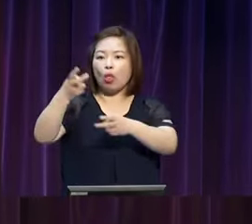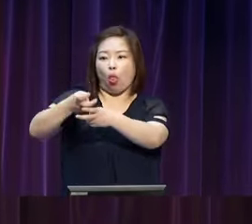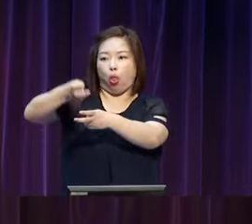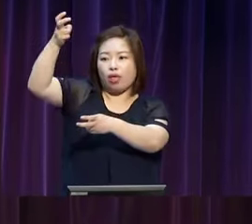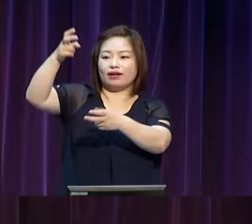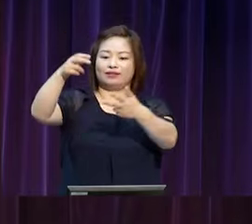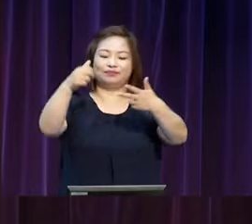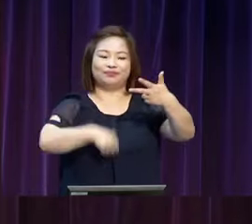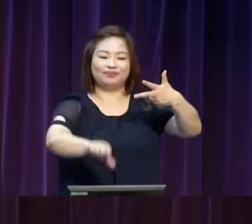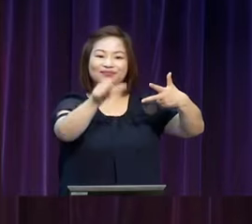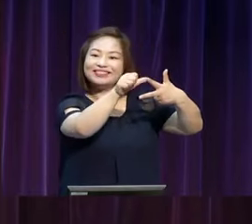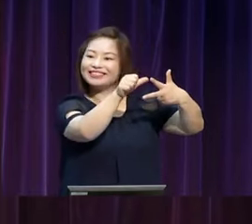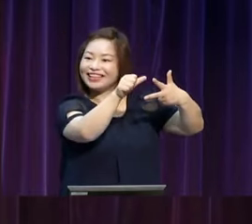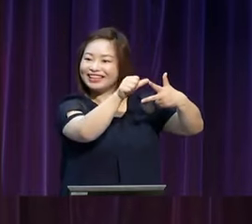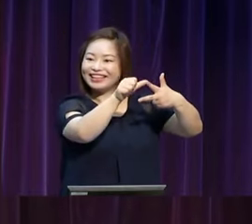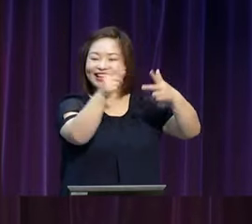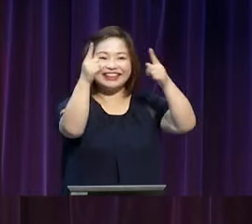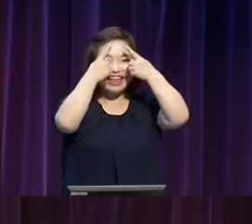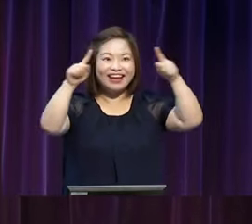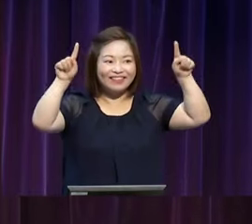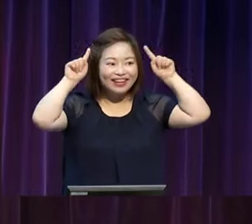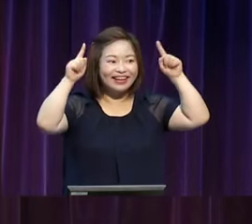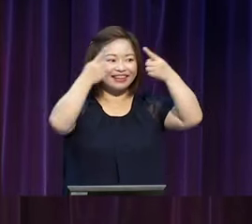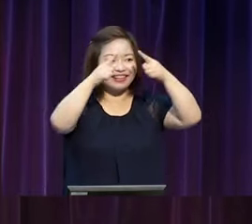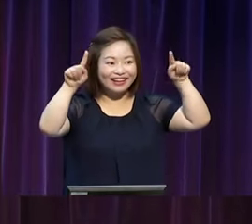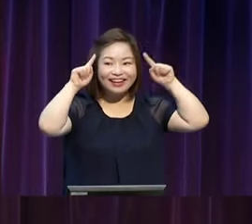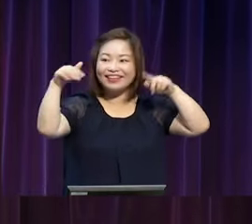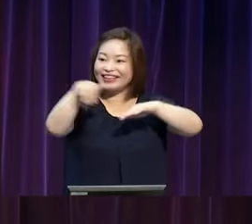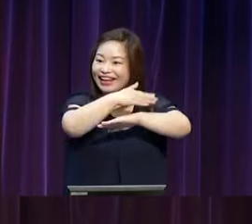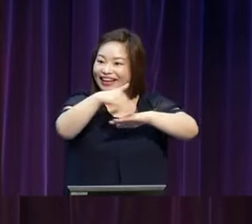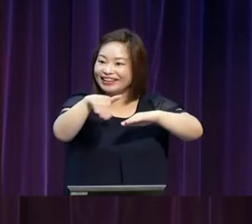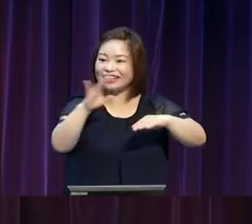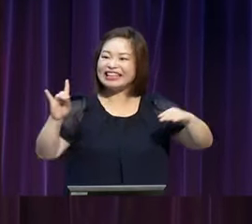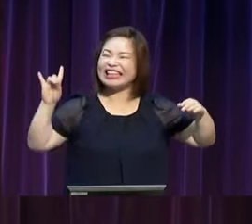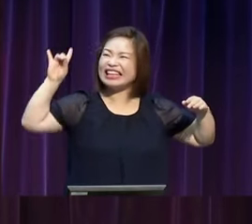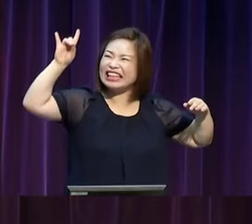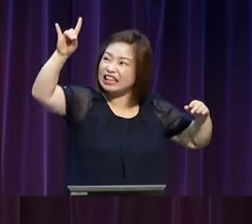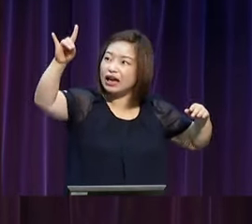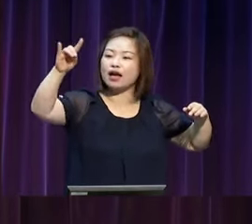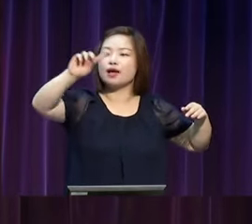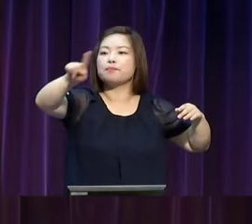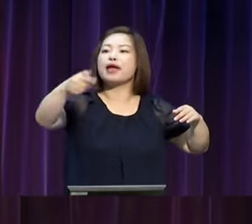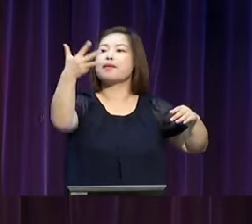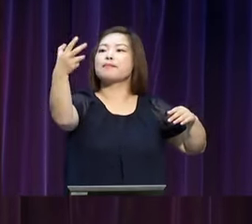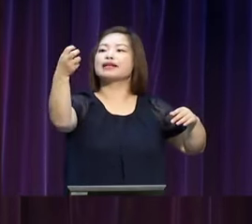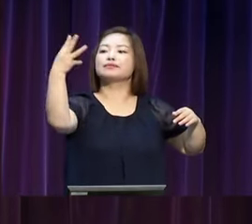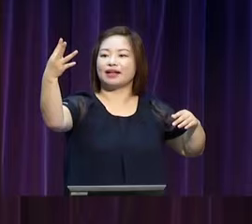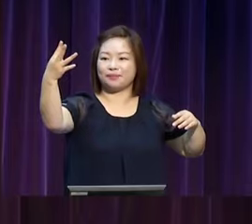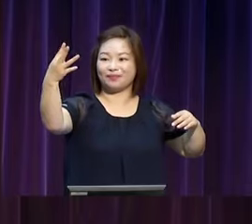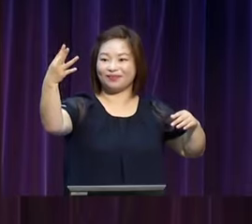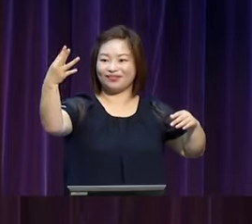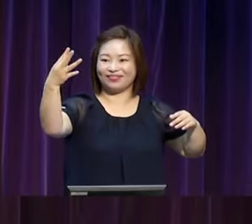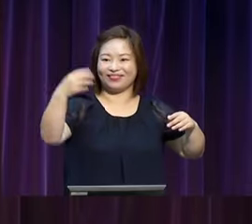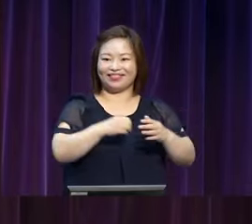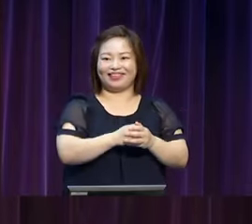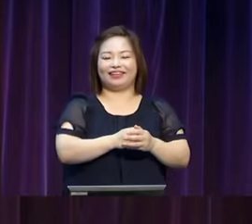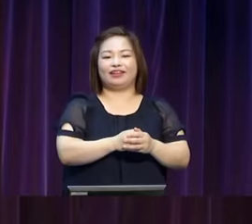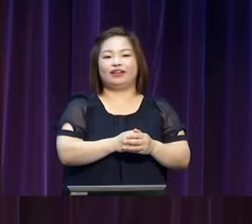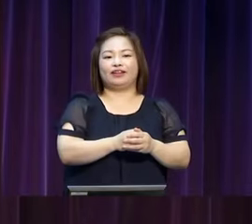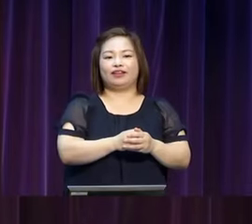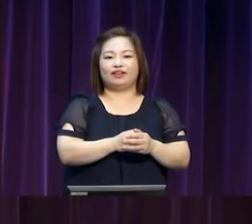둘째는 대학교 1학년인데 83 정도 돼요. 키가.